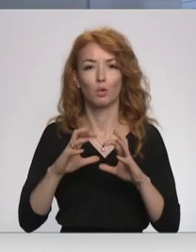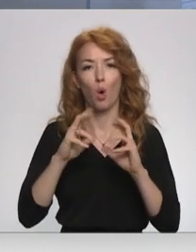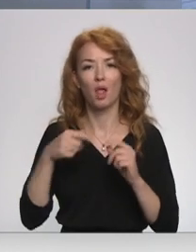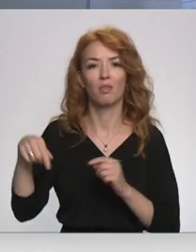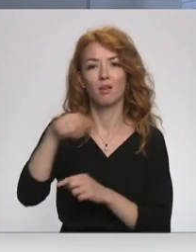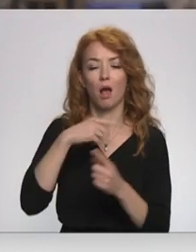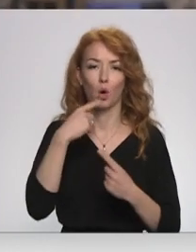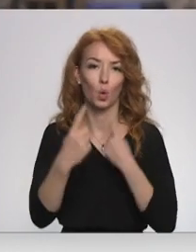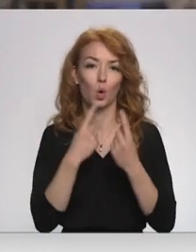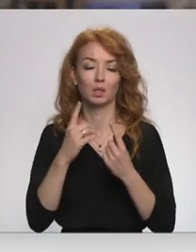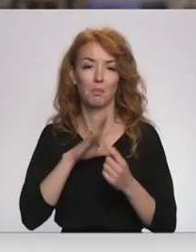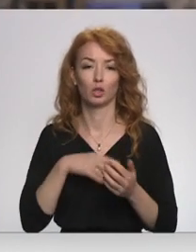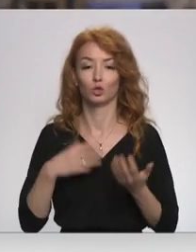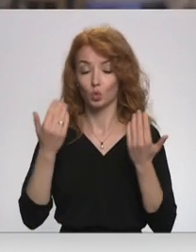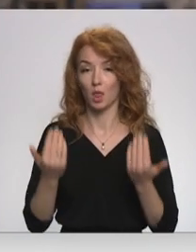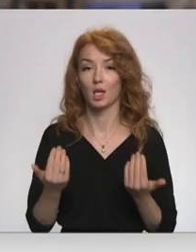šodienas?